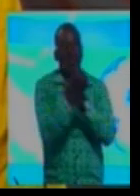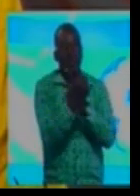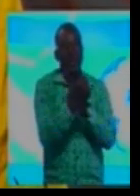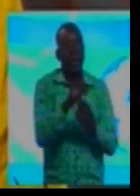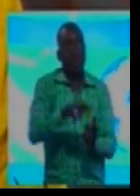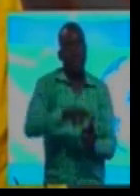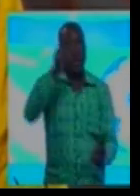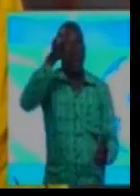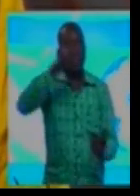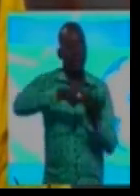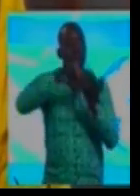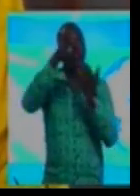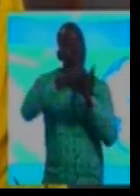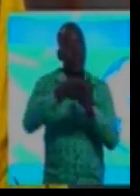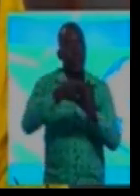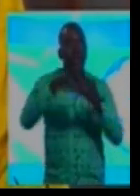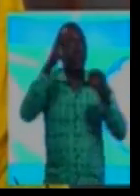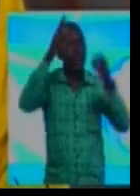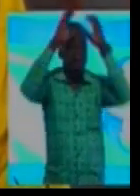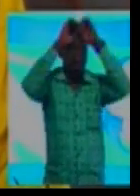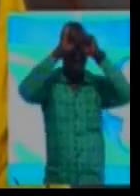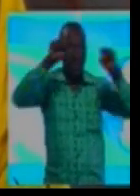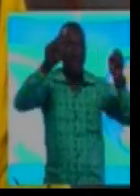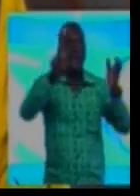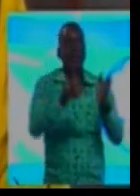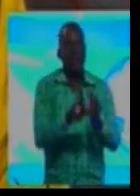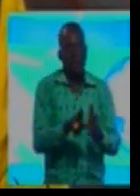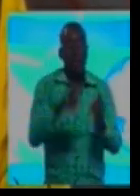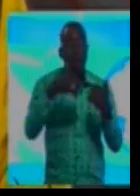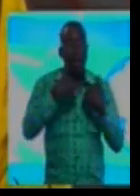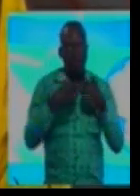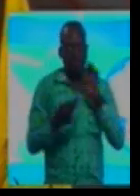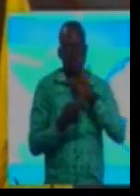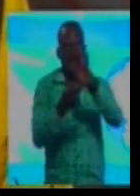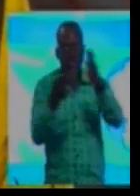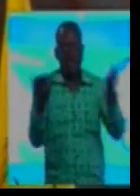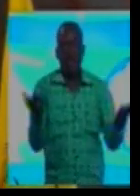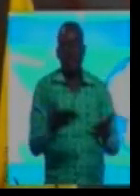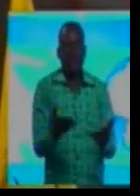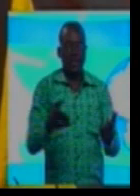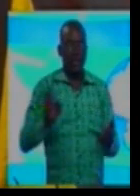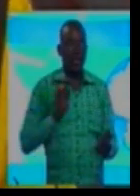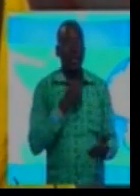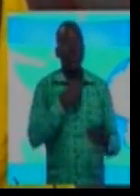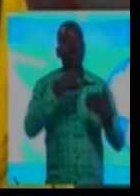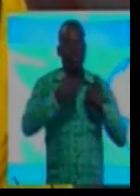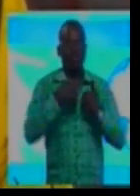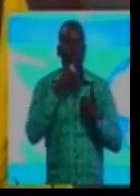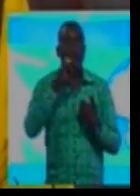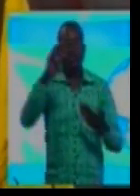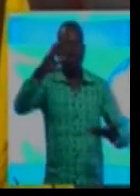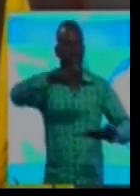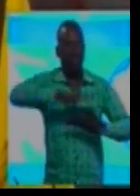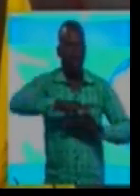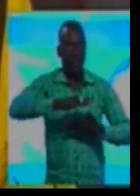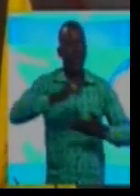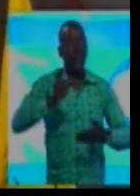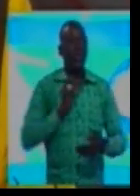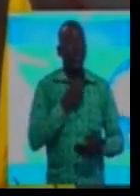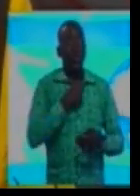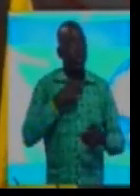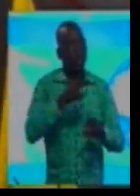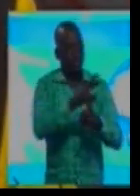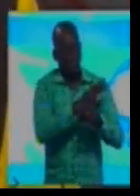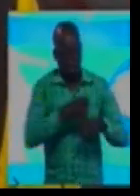président Roch a prévus ici. Et nous voyons que nous avons des raisons de satisfaction. Mais nous avons montré que nous devons plutôt continuer à